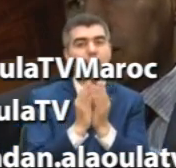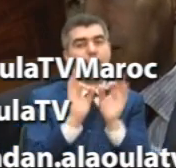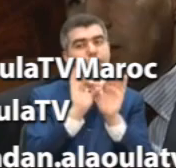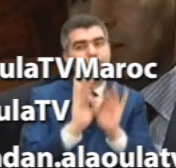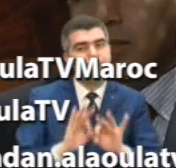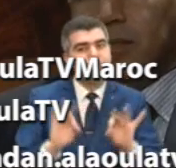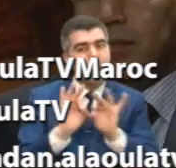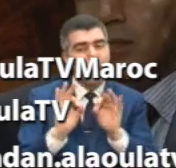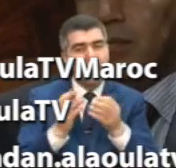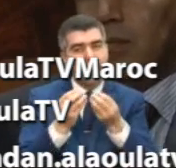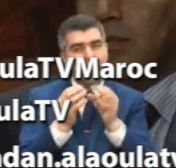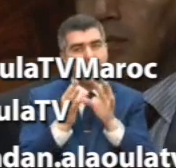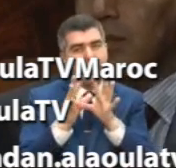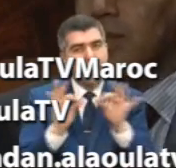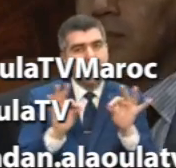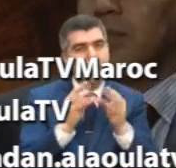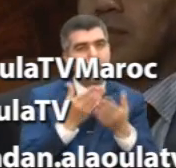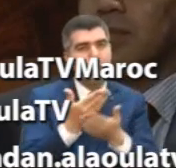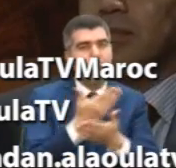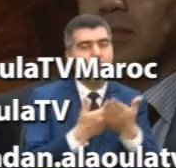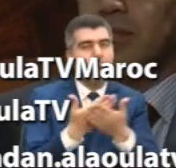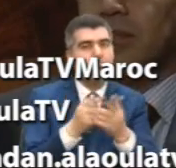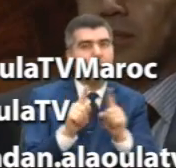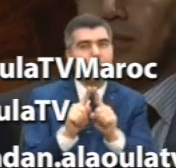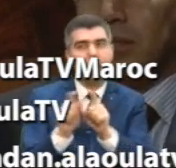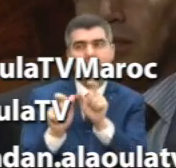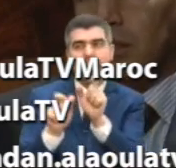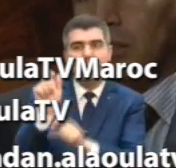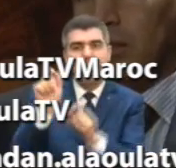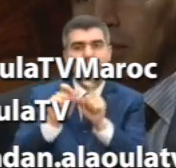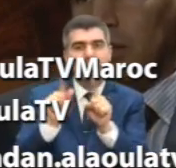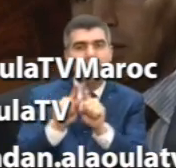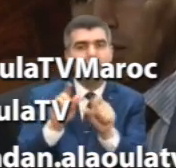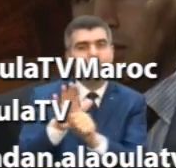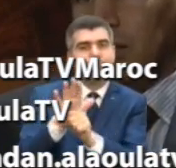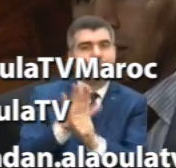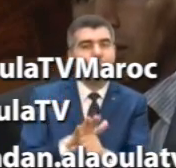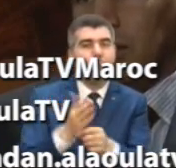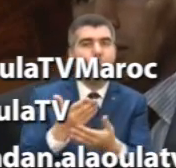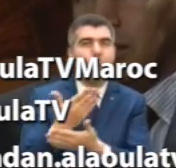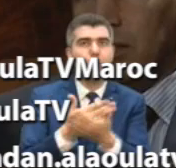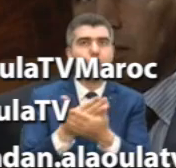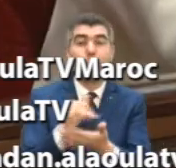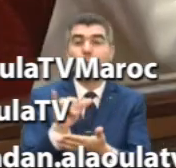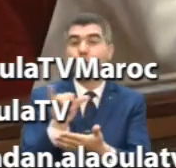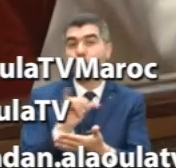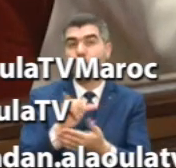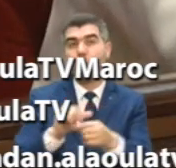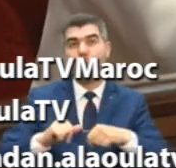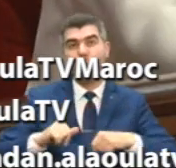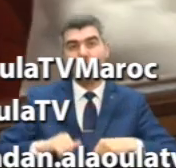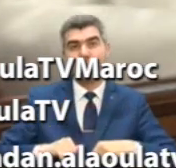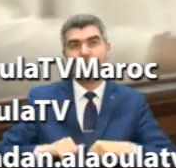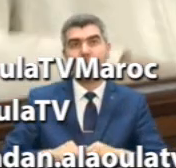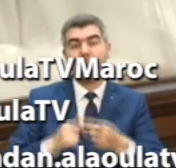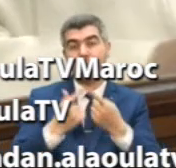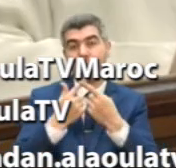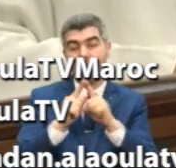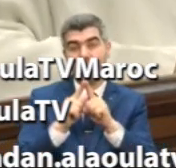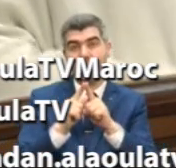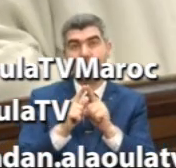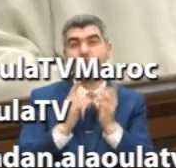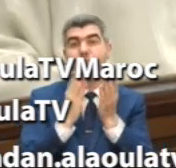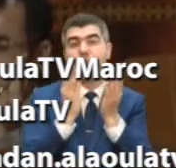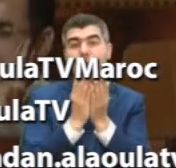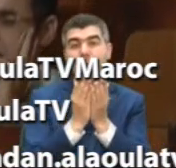واضحا لساكنة هذه المناطق اللي كتعاني اصلا من تهميش والهشاشة. كيفاش السيد الوزير في التجمعات السكنية اللي كتزيد